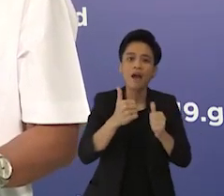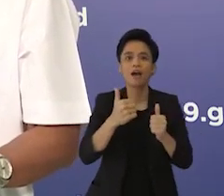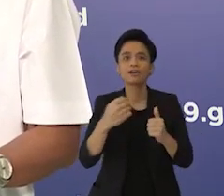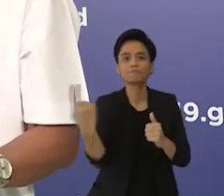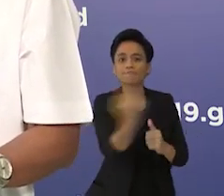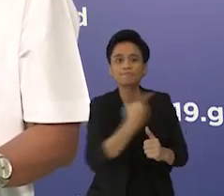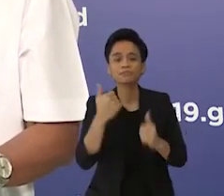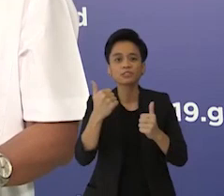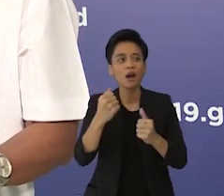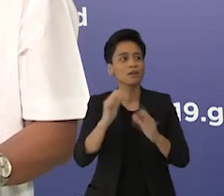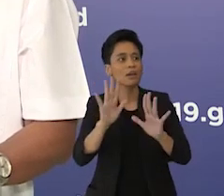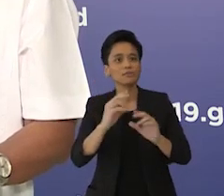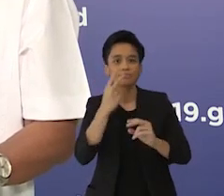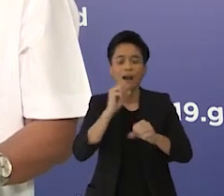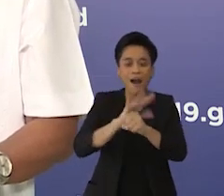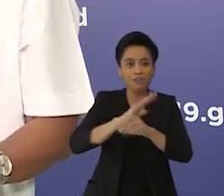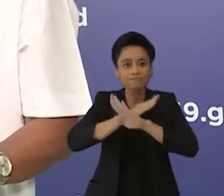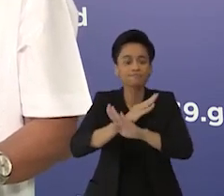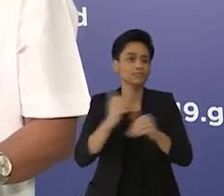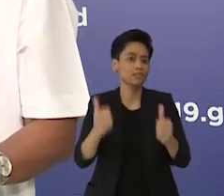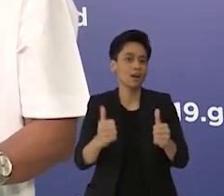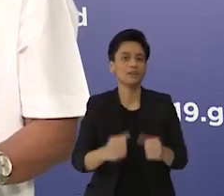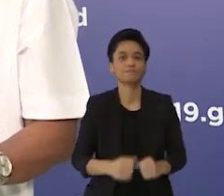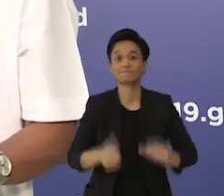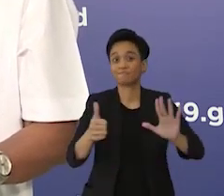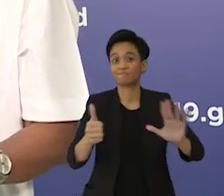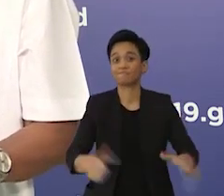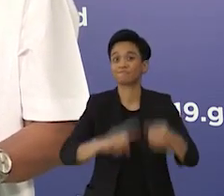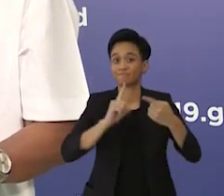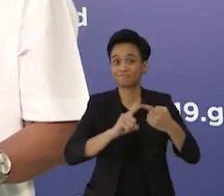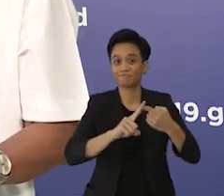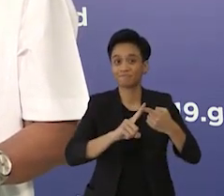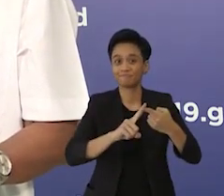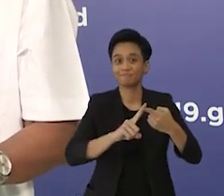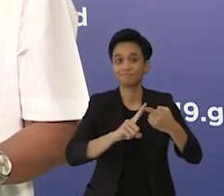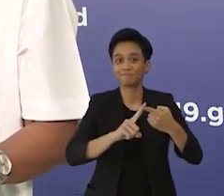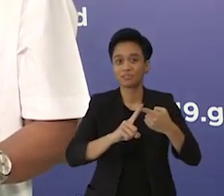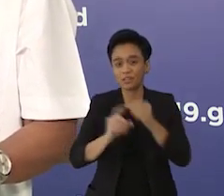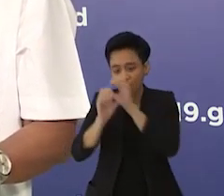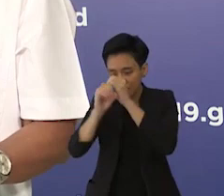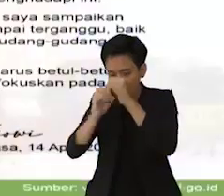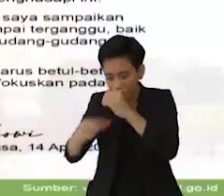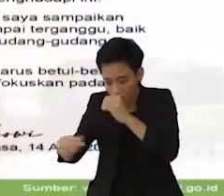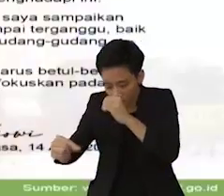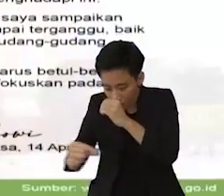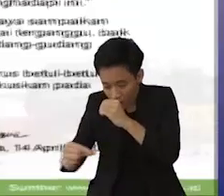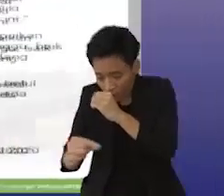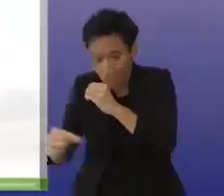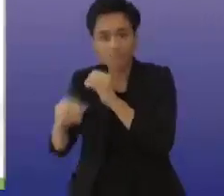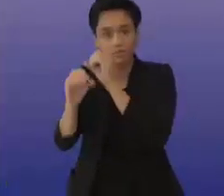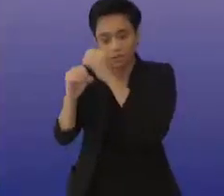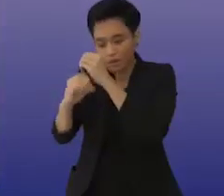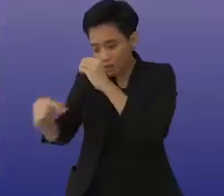percepatan penanganan ini Tentunya Hai yang pertama pengujian sampel harus dipersalahkan